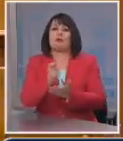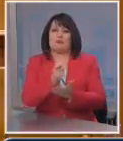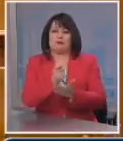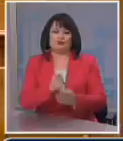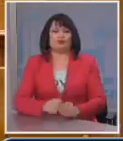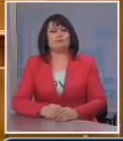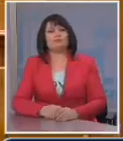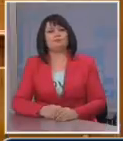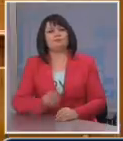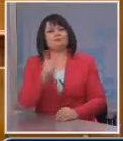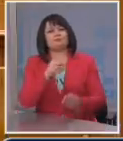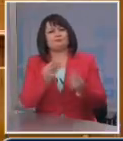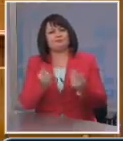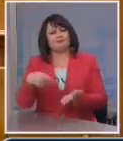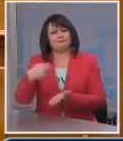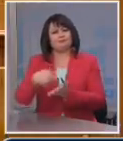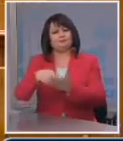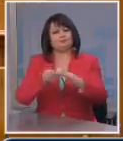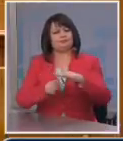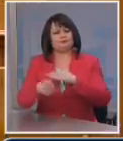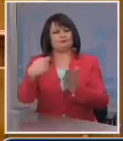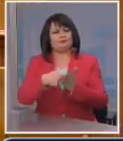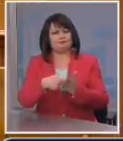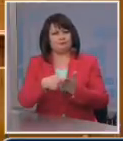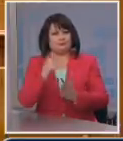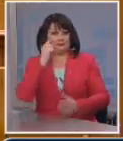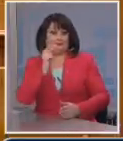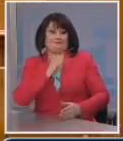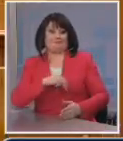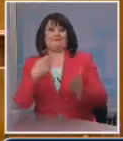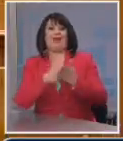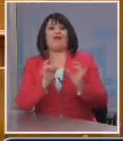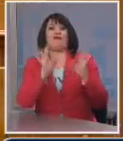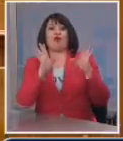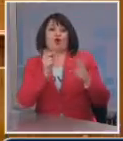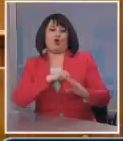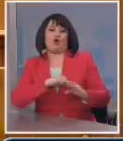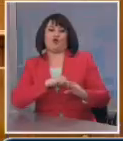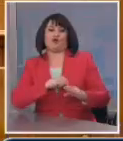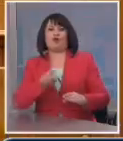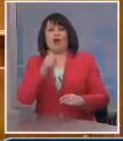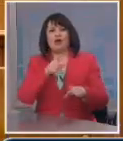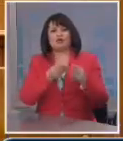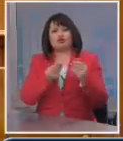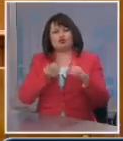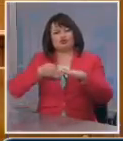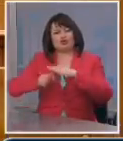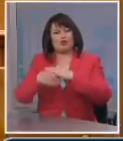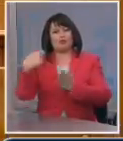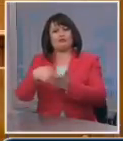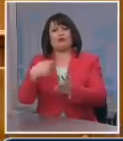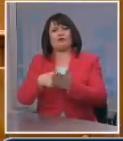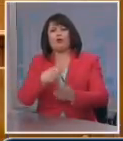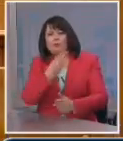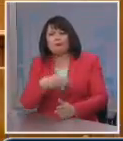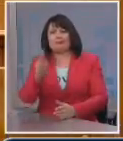γνωρίζετε πολύ καλά ότι ό,τι κερδίζει κάποιος από το αφορολόγητο το χάνει τελικά από την αύξηση των έμεσων φόρων, διότι αυτοί κατεξοχήν επιβαρύνουν